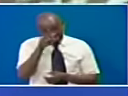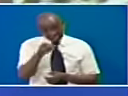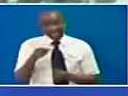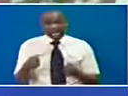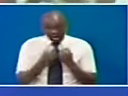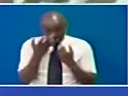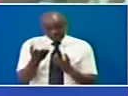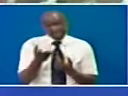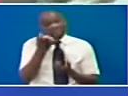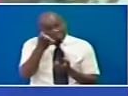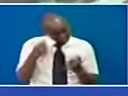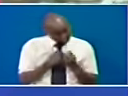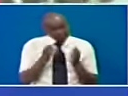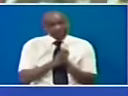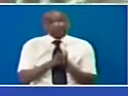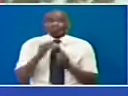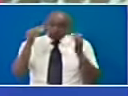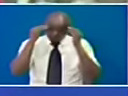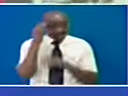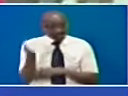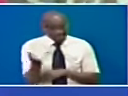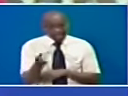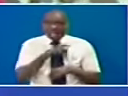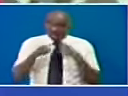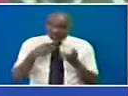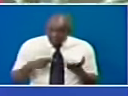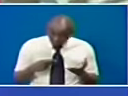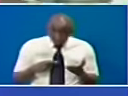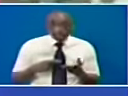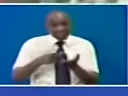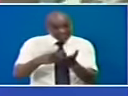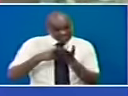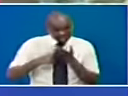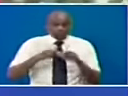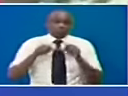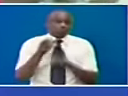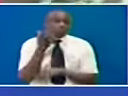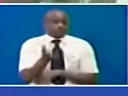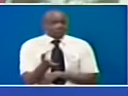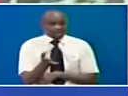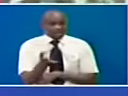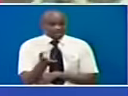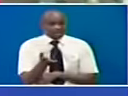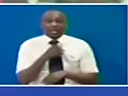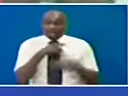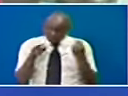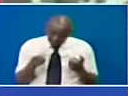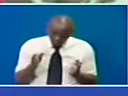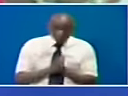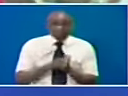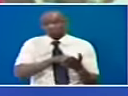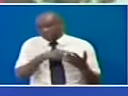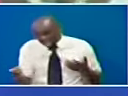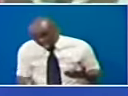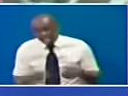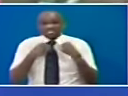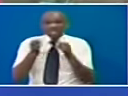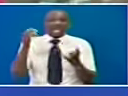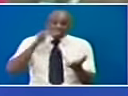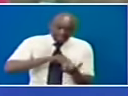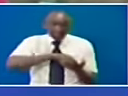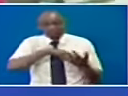kuhusiana na lile ombi ambalo limewasilishwa mahakamani, kuhusiana na mazungumzo ambayo yamekuwa kiendelea, yanafeli, yanafufuliwa upya, lakini